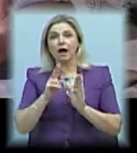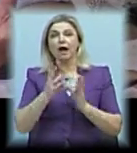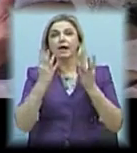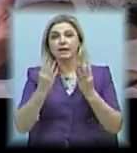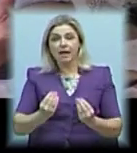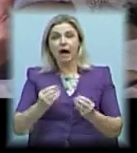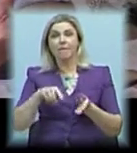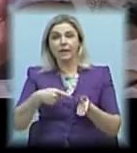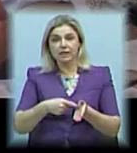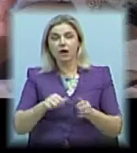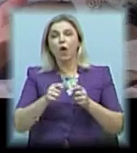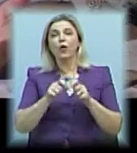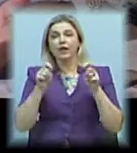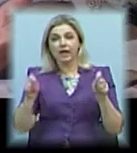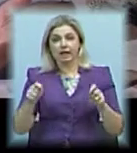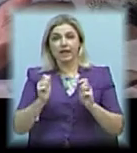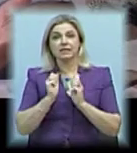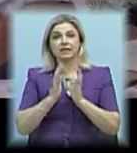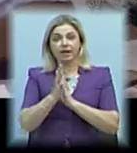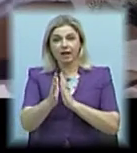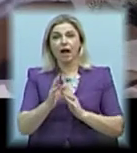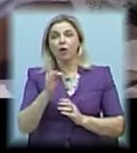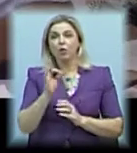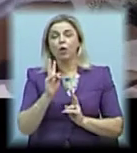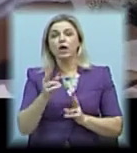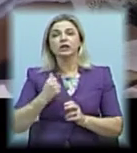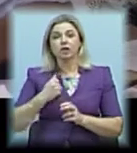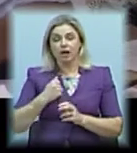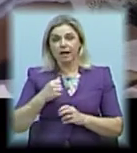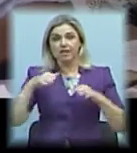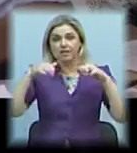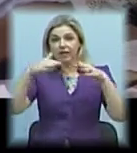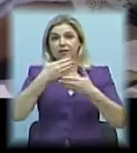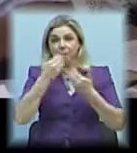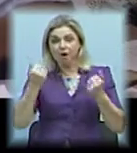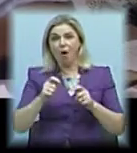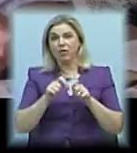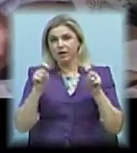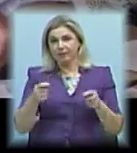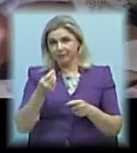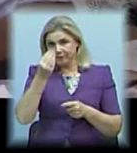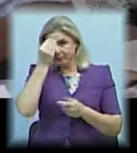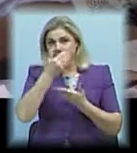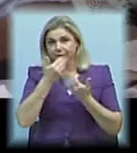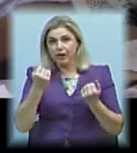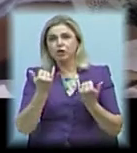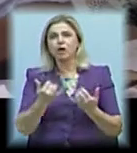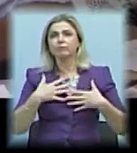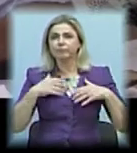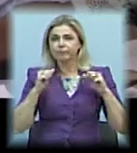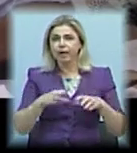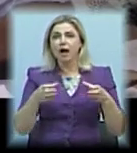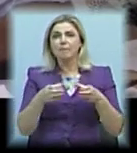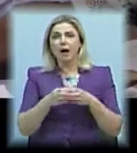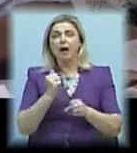сквери. На жаль, відкривати їх, не маючи зовнішнього освітлення, я вважаю, що це недоцільно. Ми зараз докладаємо всіх зусиль. Бригада